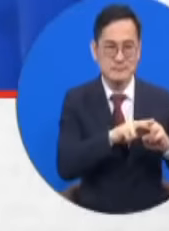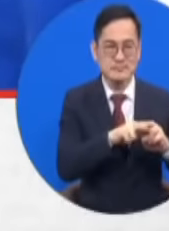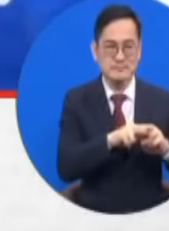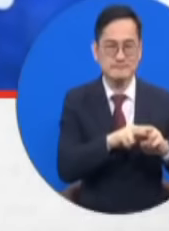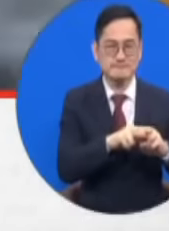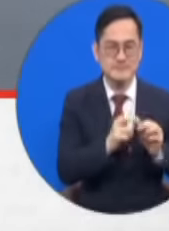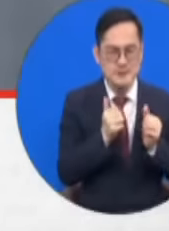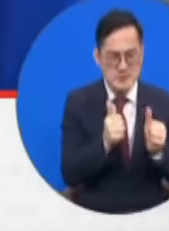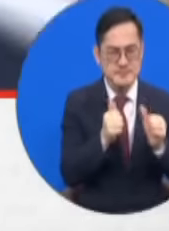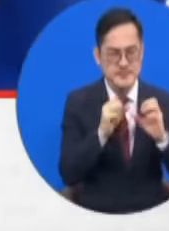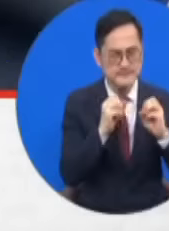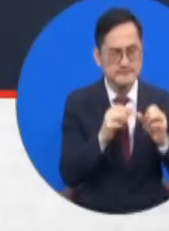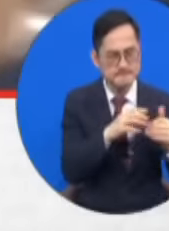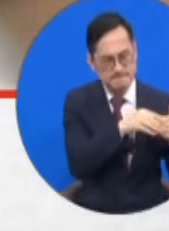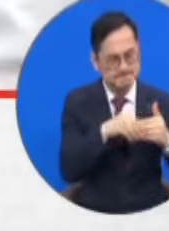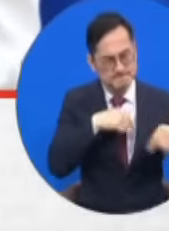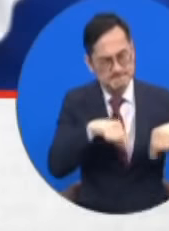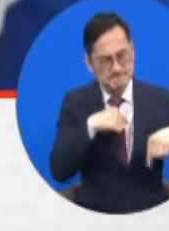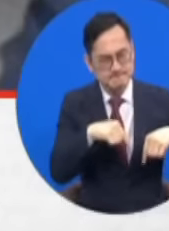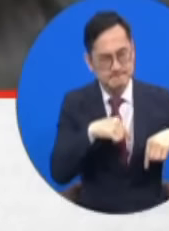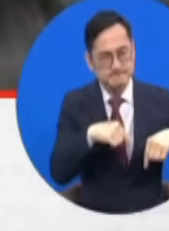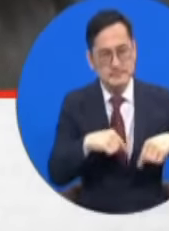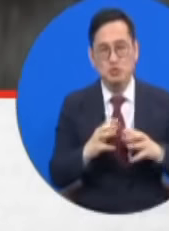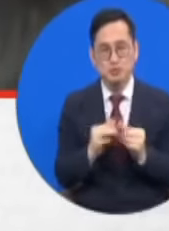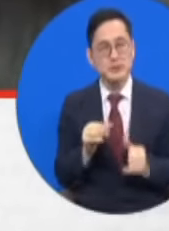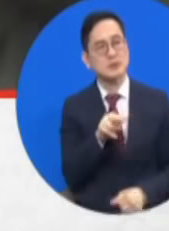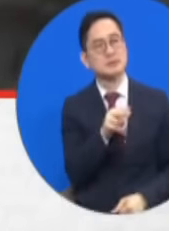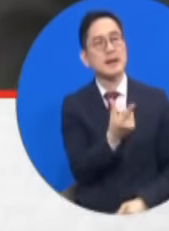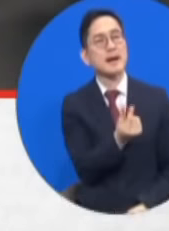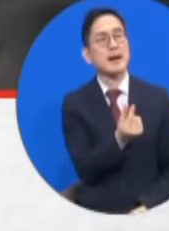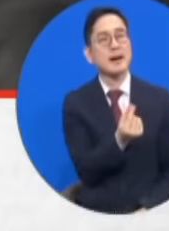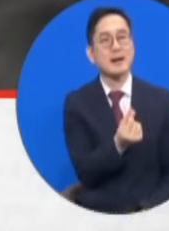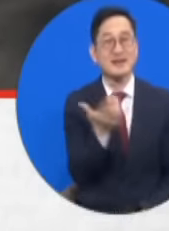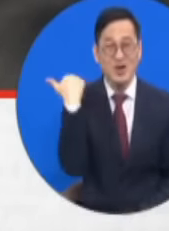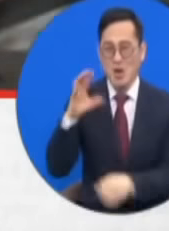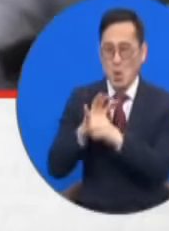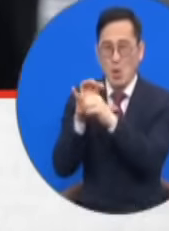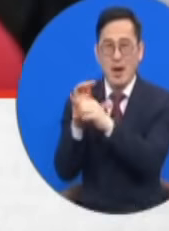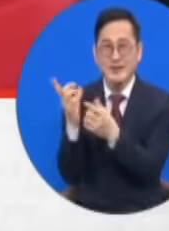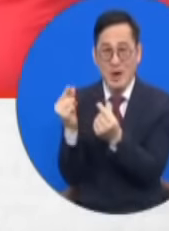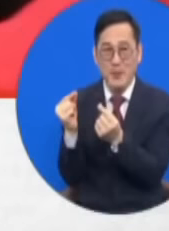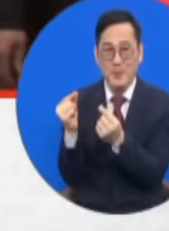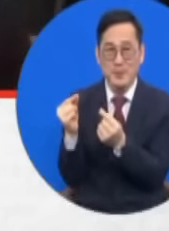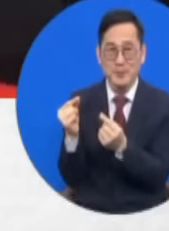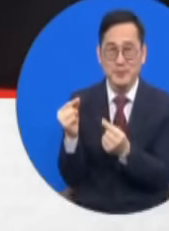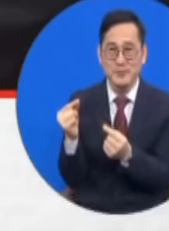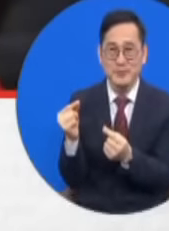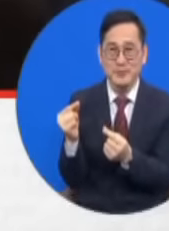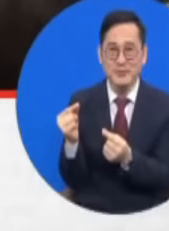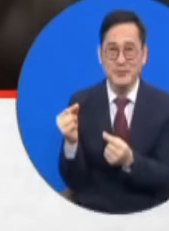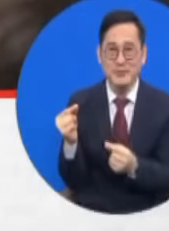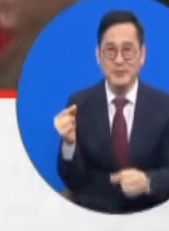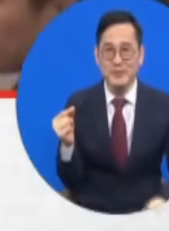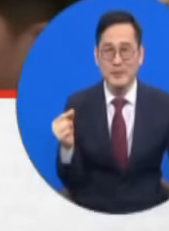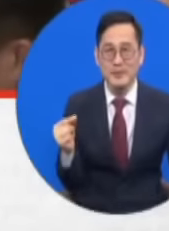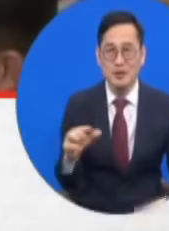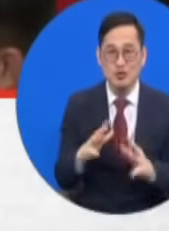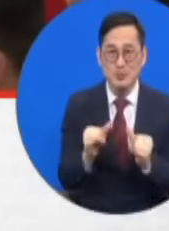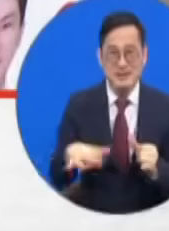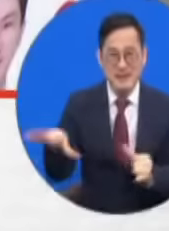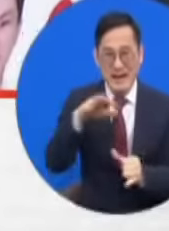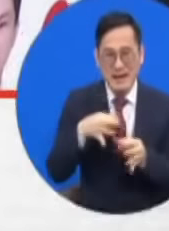불구하고 대한민국의 현명한 유권자들은 적어도 지난번 코로나 상황처럼, 또 코로나 상황 직전에 풀렸던 전 국민